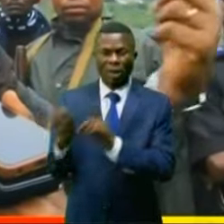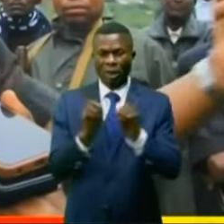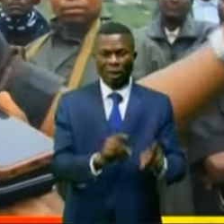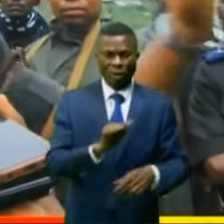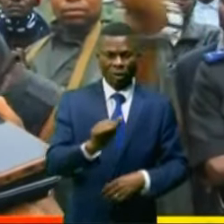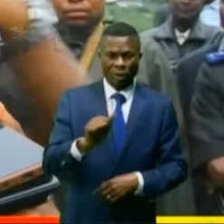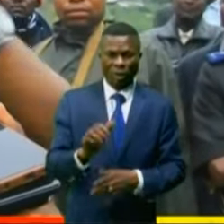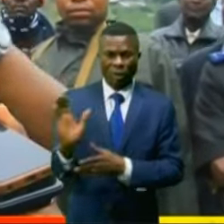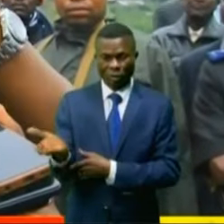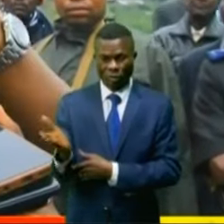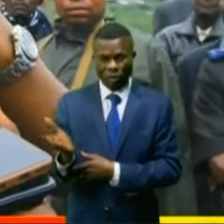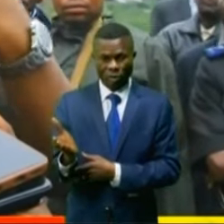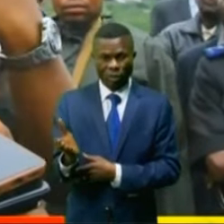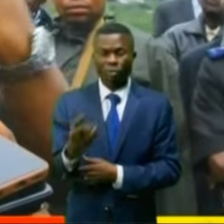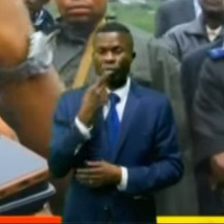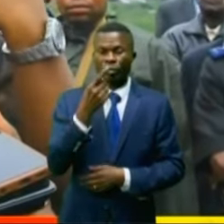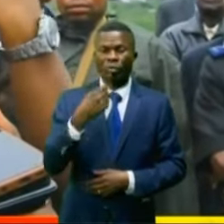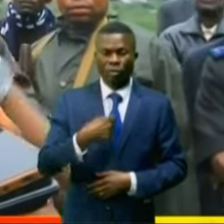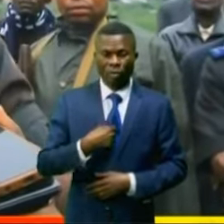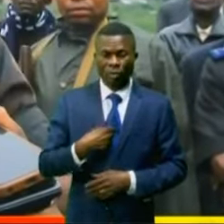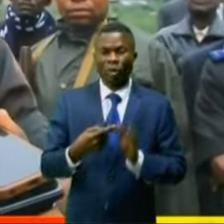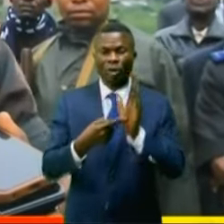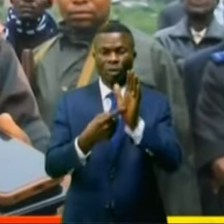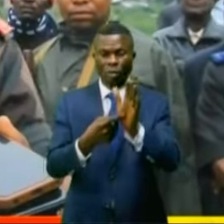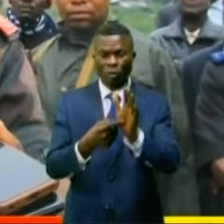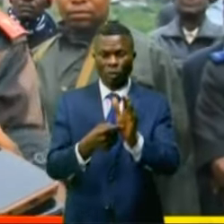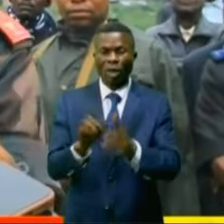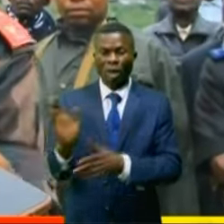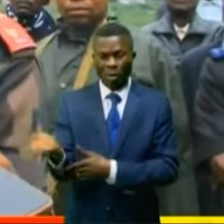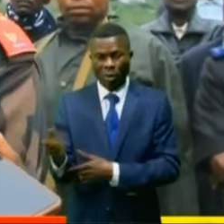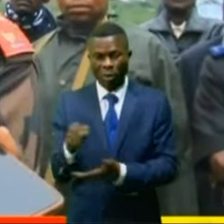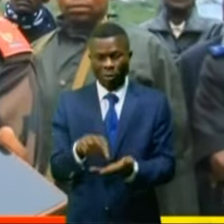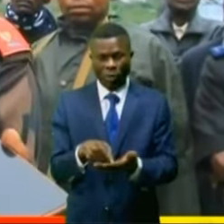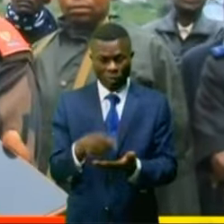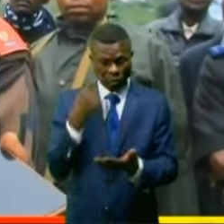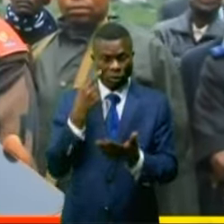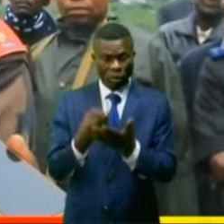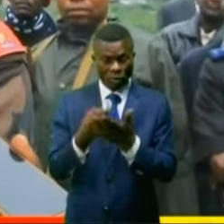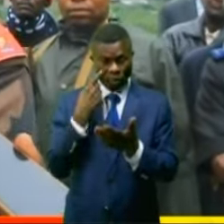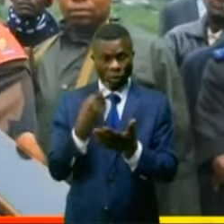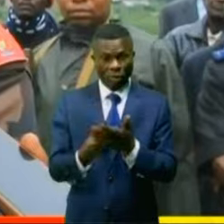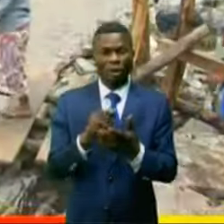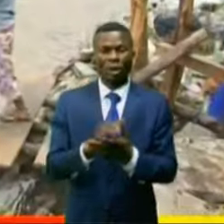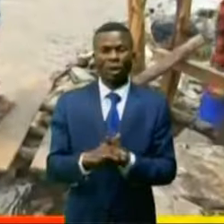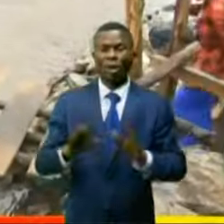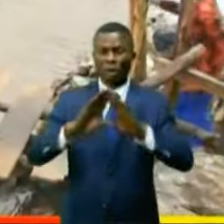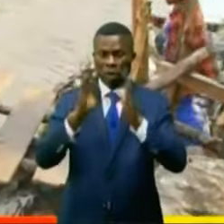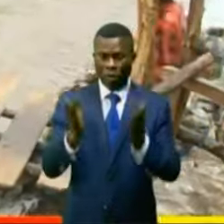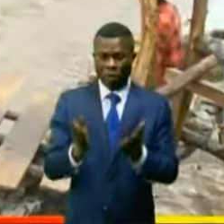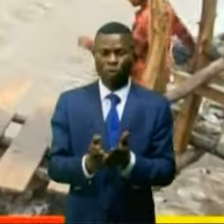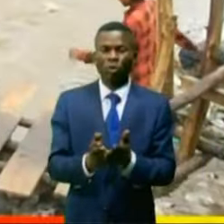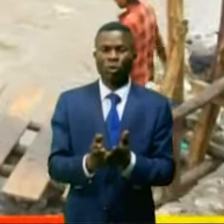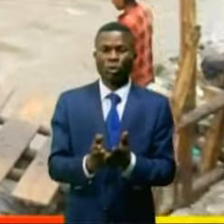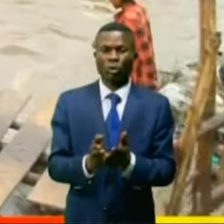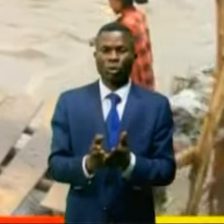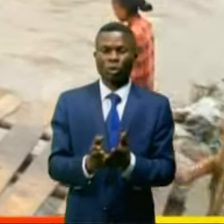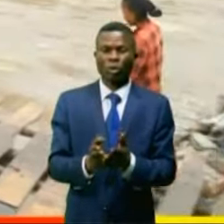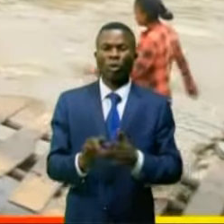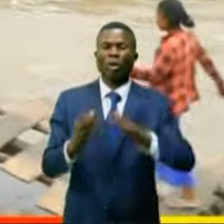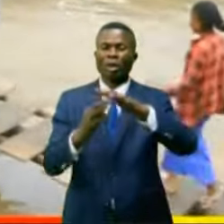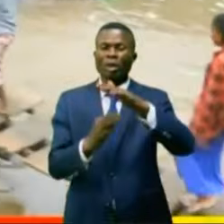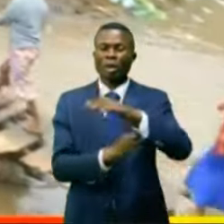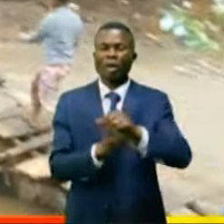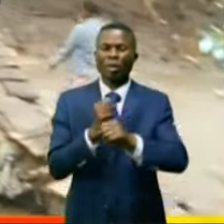matin, quand vous montez très tôt le matin, vous allez vous rendre compte que toutes les mamans d'ici,